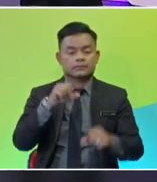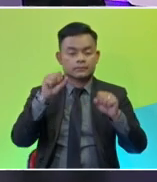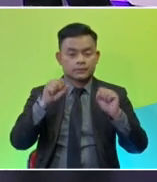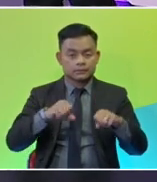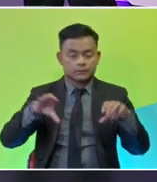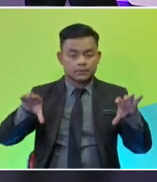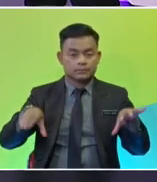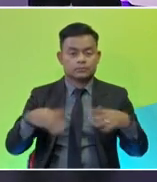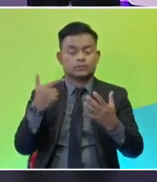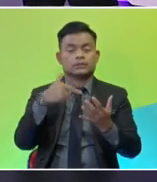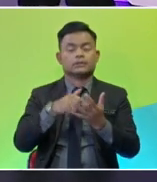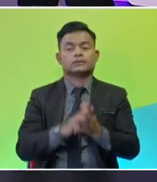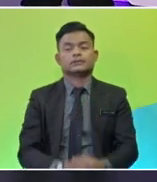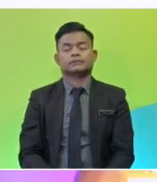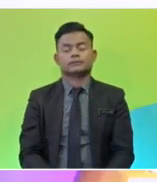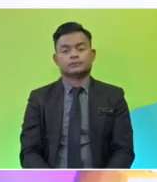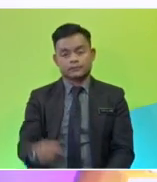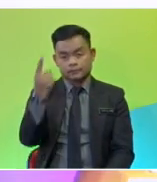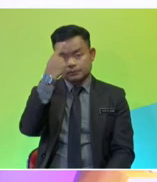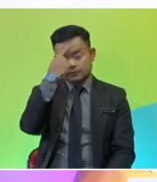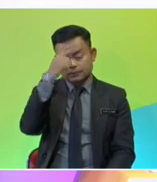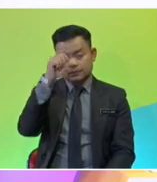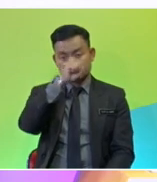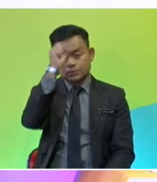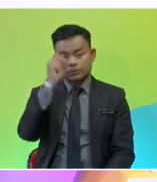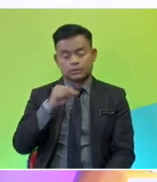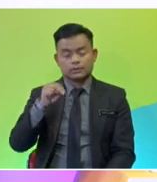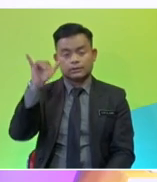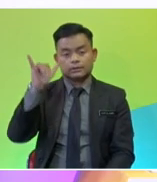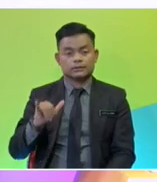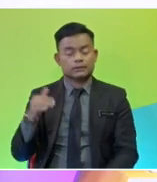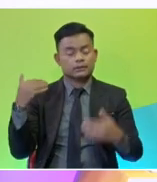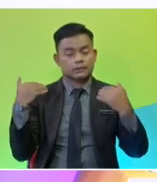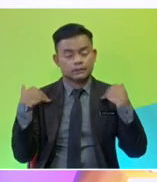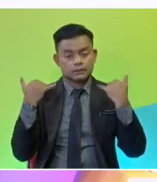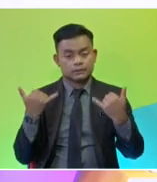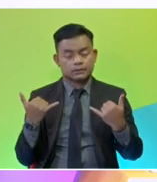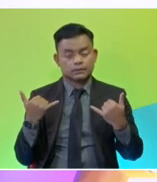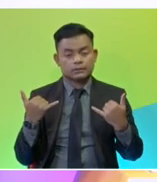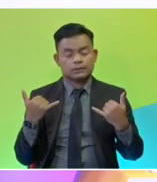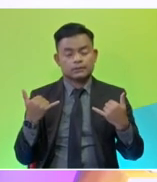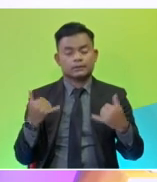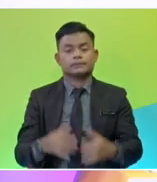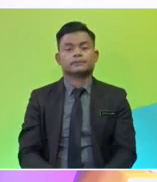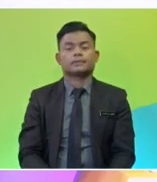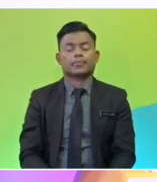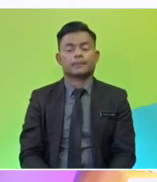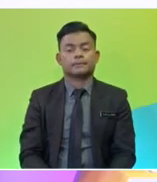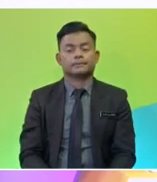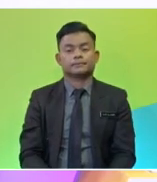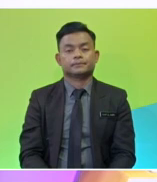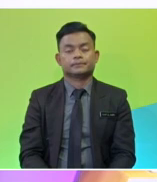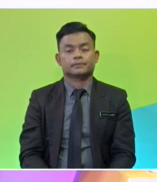jadi untuk soal lain yang ada di apa-apa putih kita pada hari ini yaitu Padang khas sistem rangka dan fungsinya